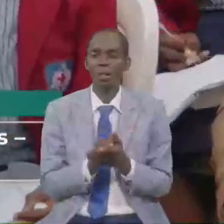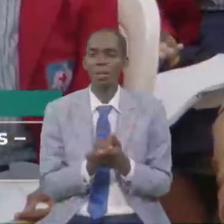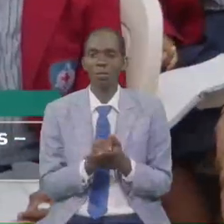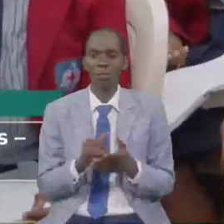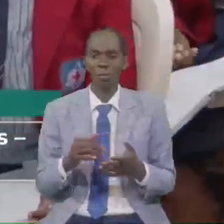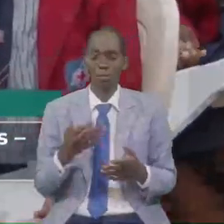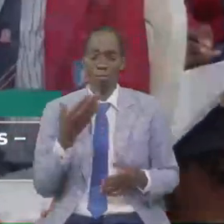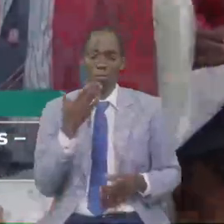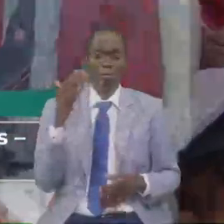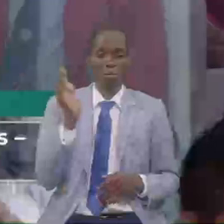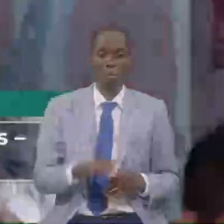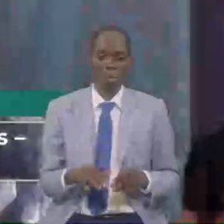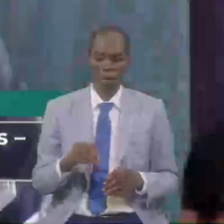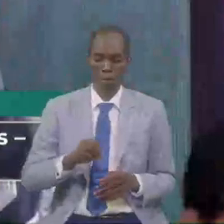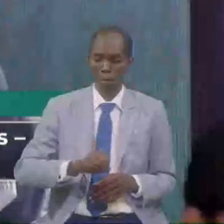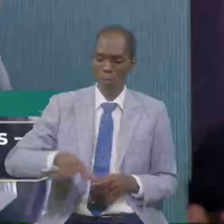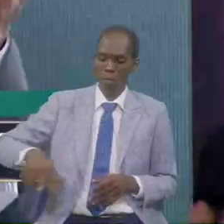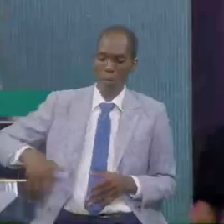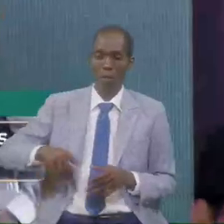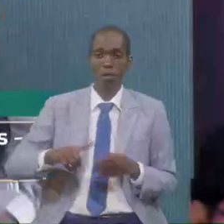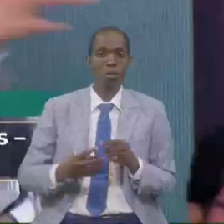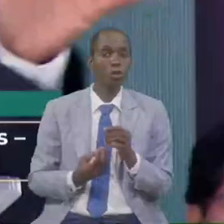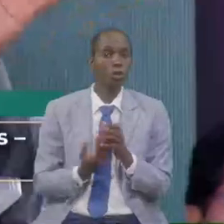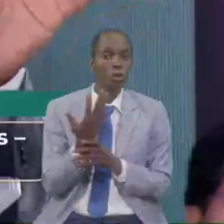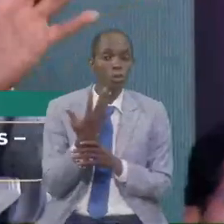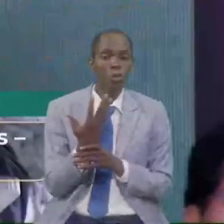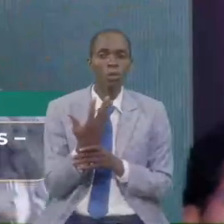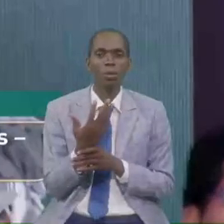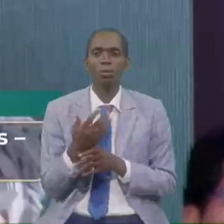Si nous permettons à cette plante sauvage de croître,